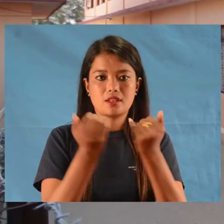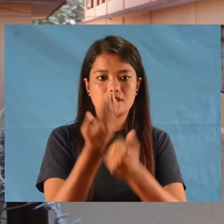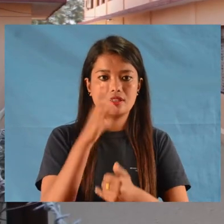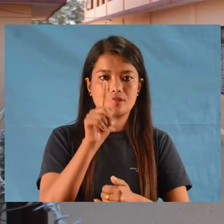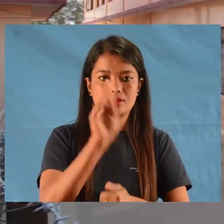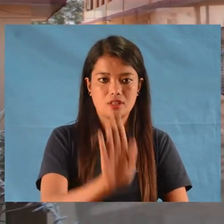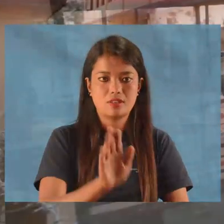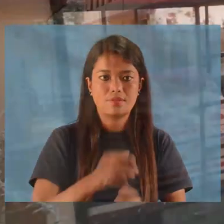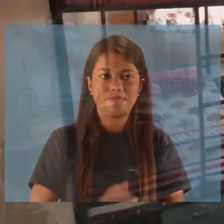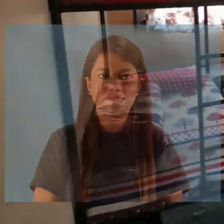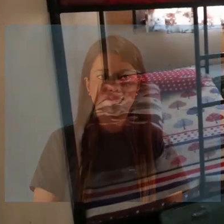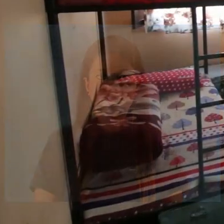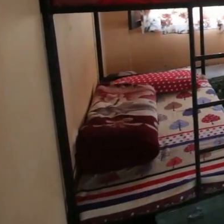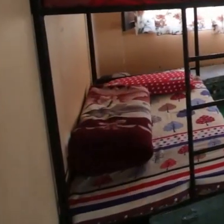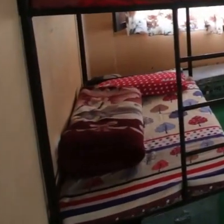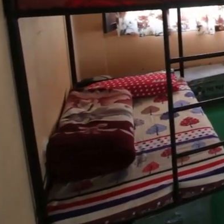ब्यवस्था करिये को छा